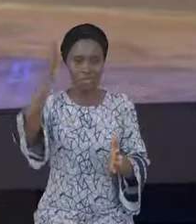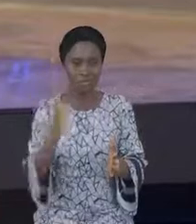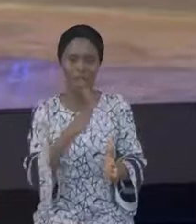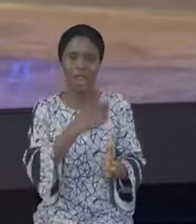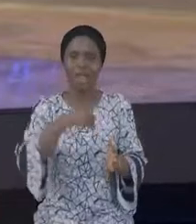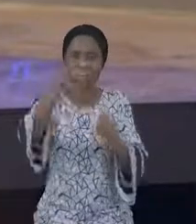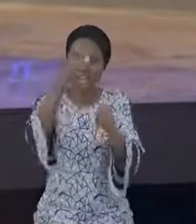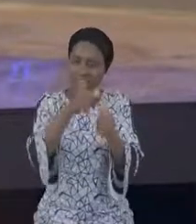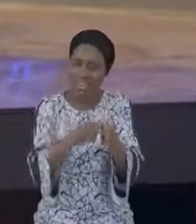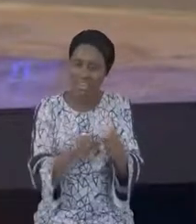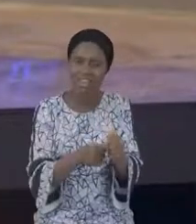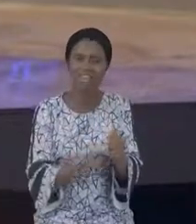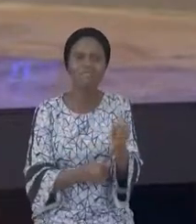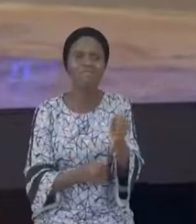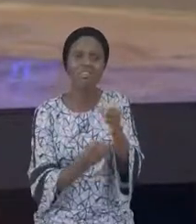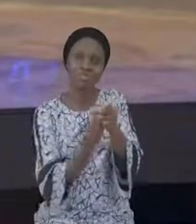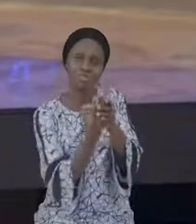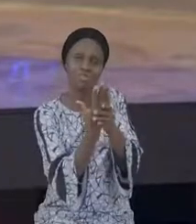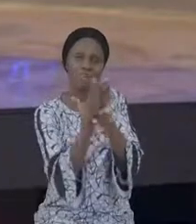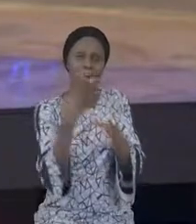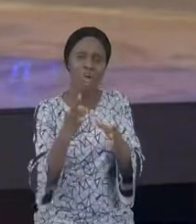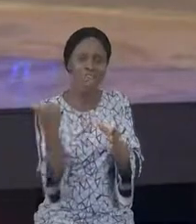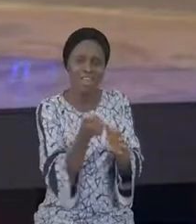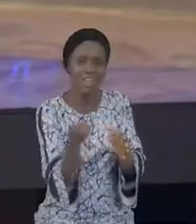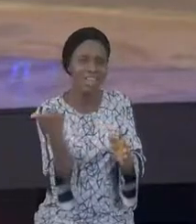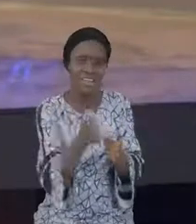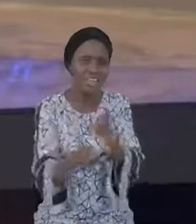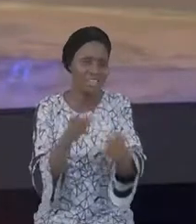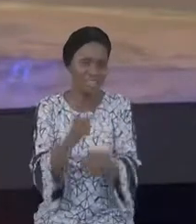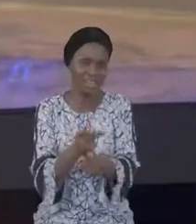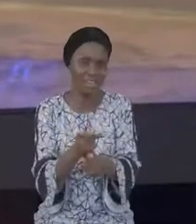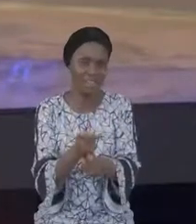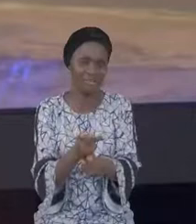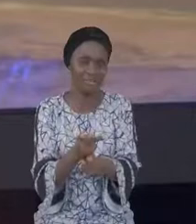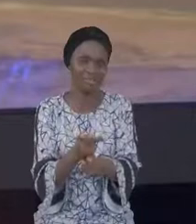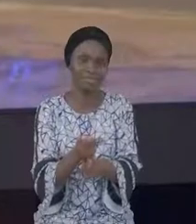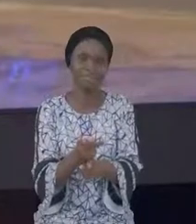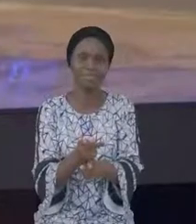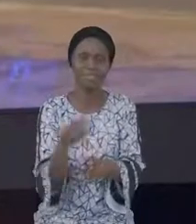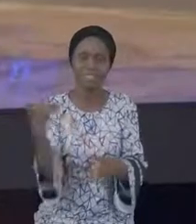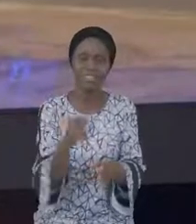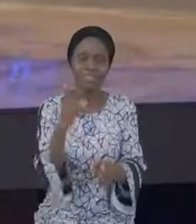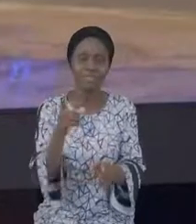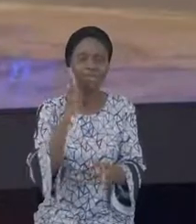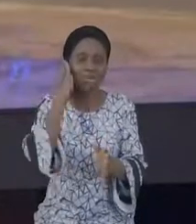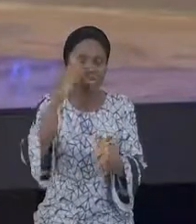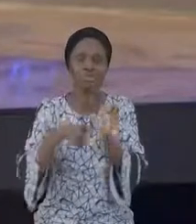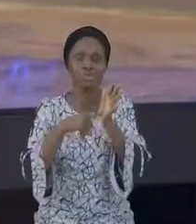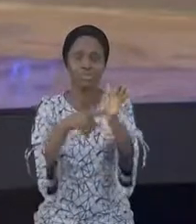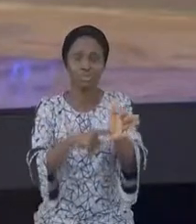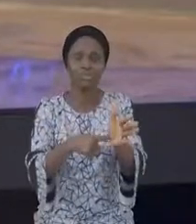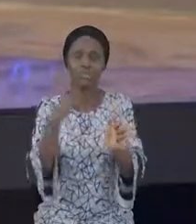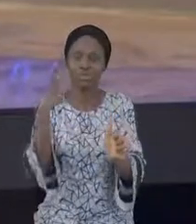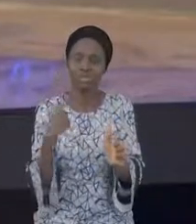chaque rejeton d'une espèce doit démontrer les